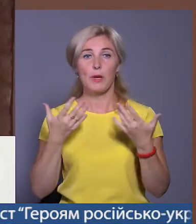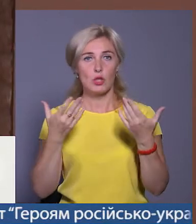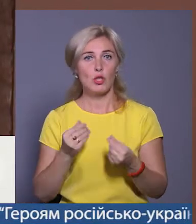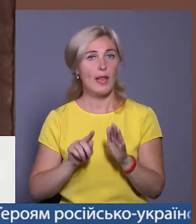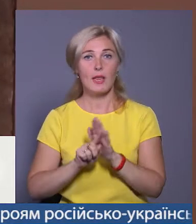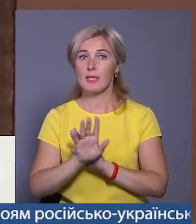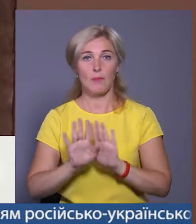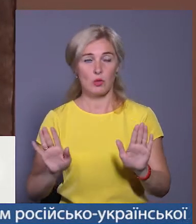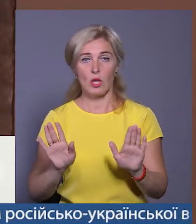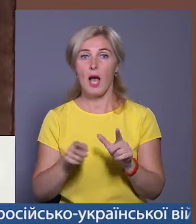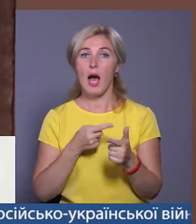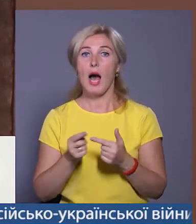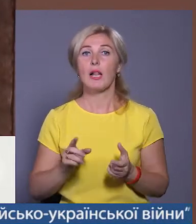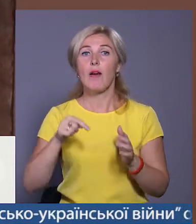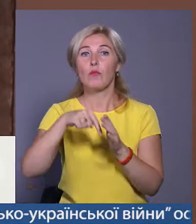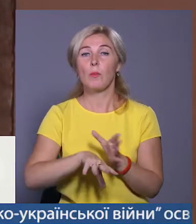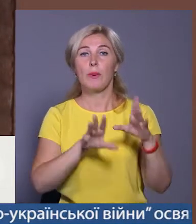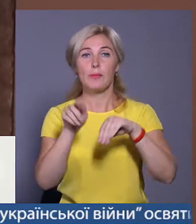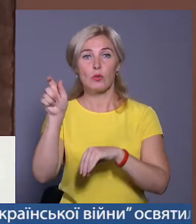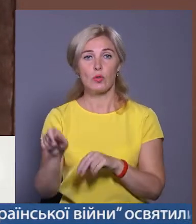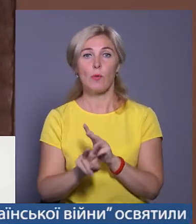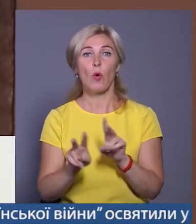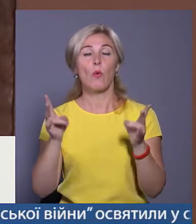запустили його, але внутрішньопереміщені особи, люди, які